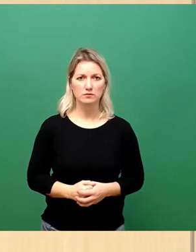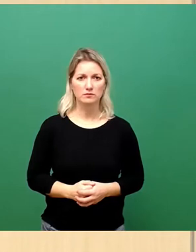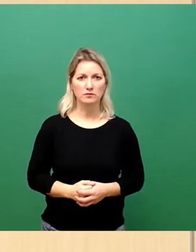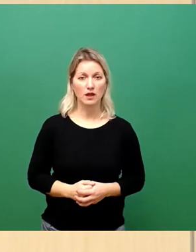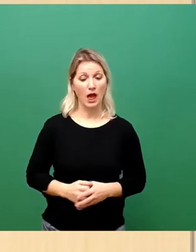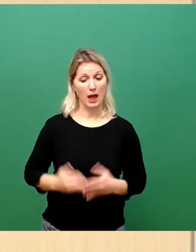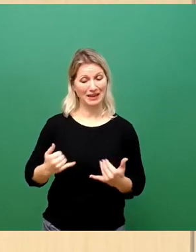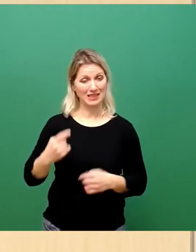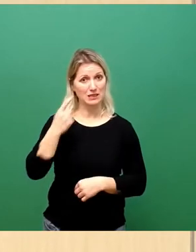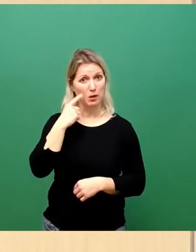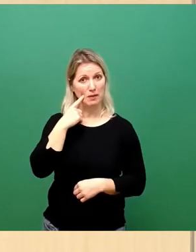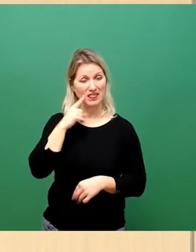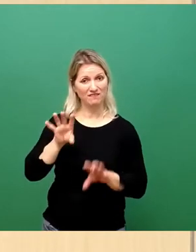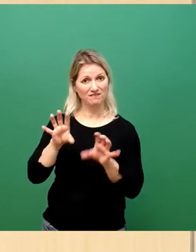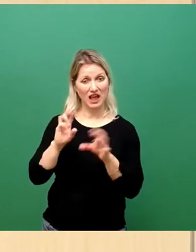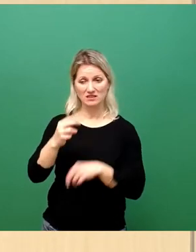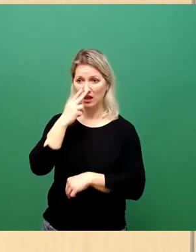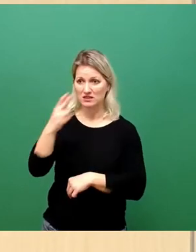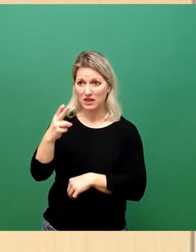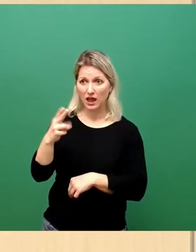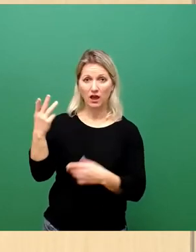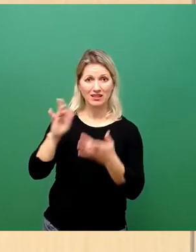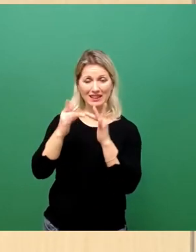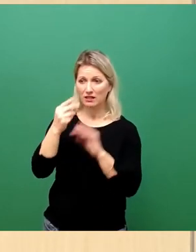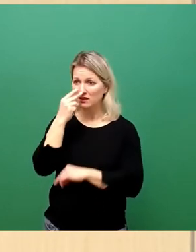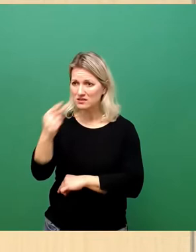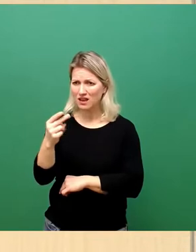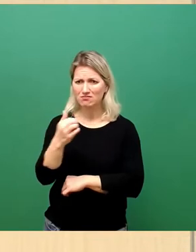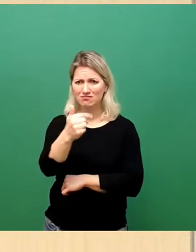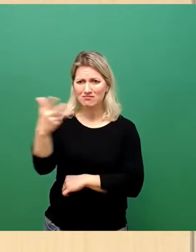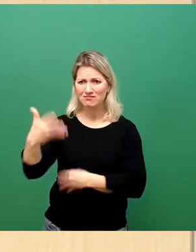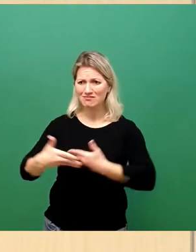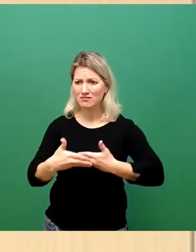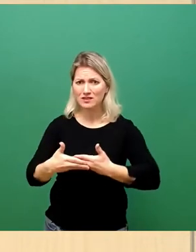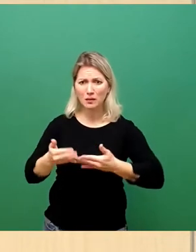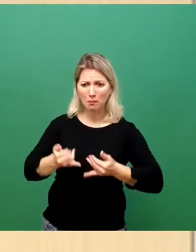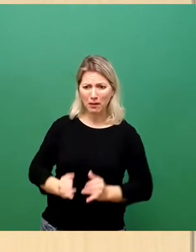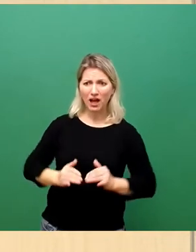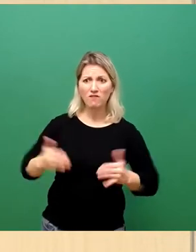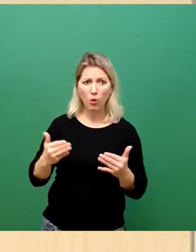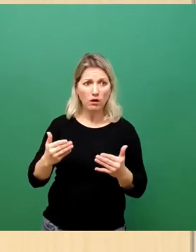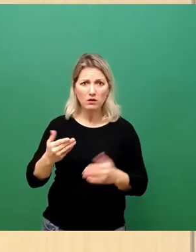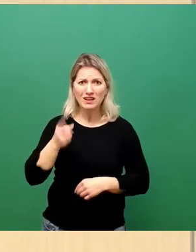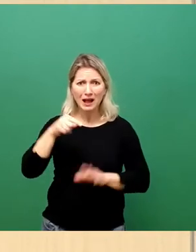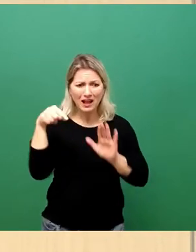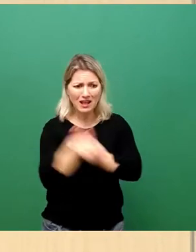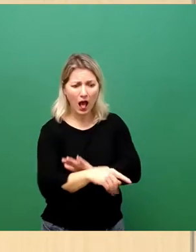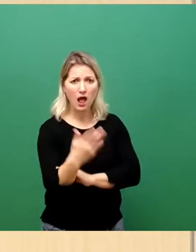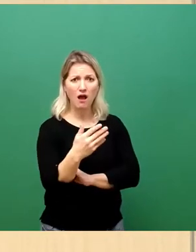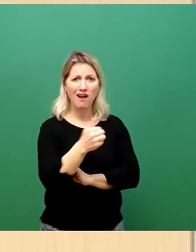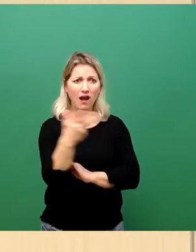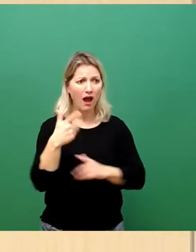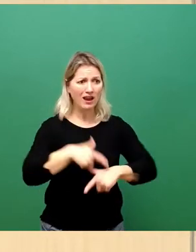momentan im Fernsehen, im Internet sehen, von Babys, die in Kellern geboren werden, von Kindergärten, die aus Angst vor Bomben in den Keller